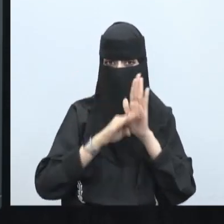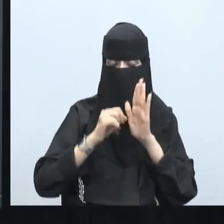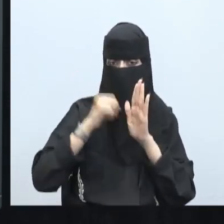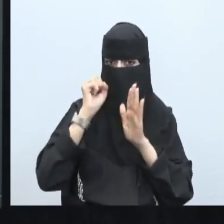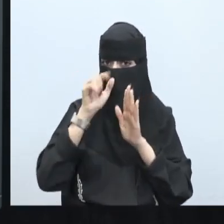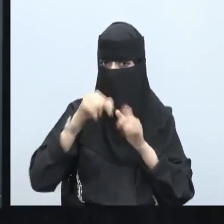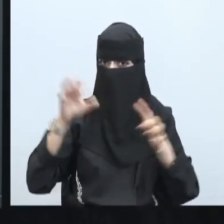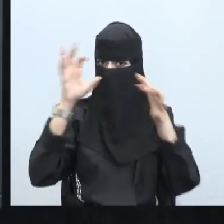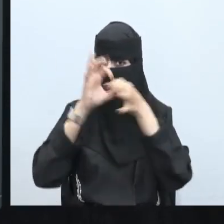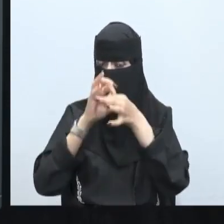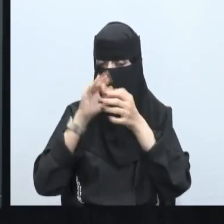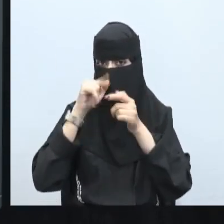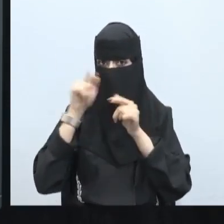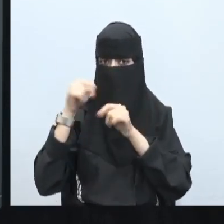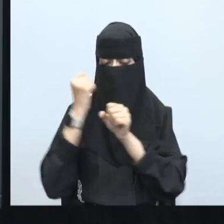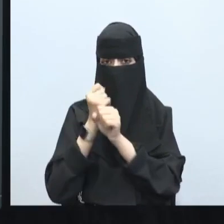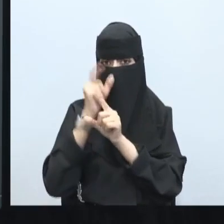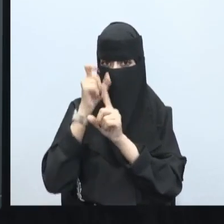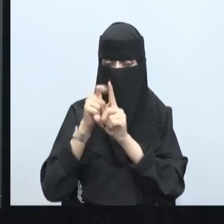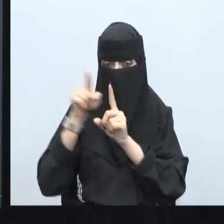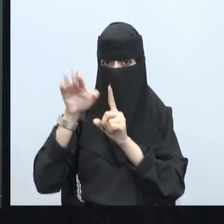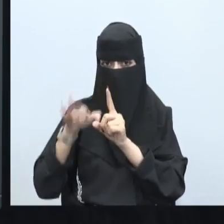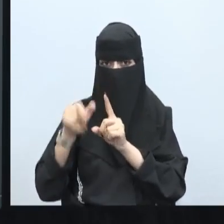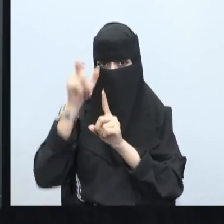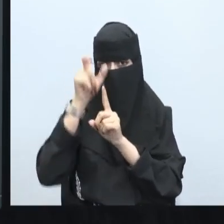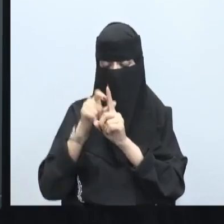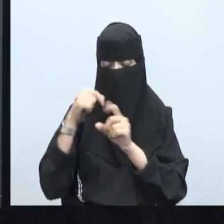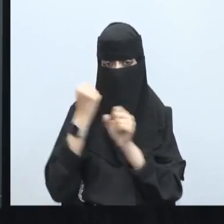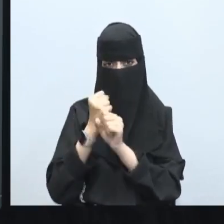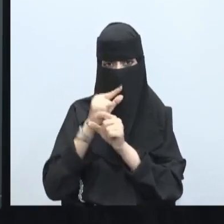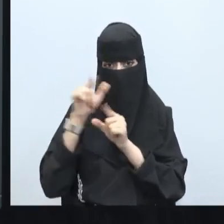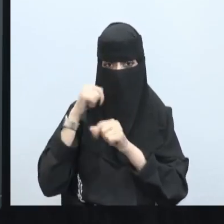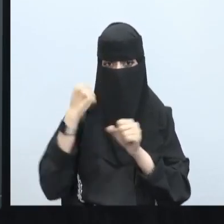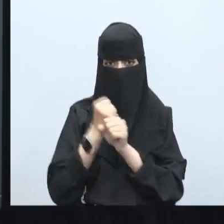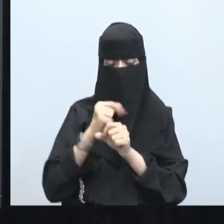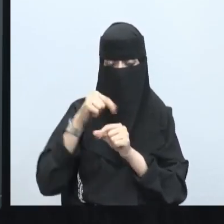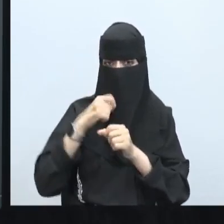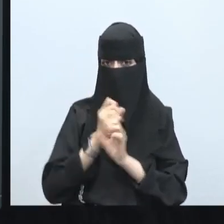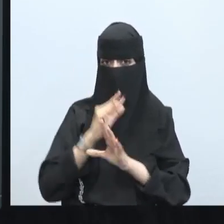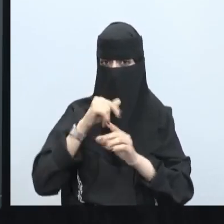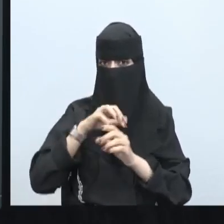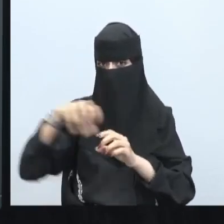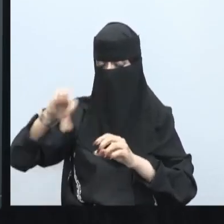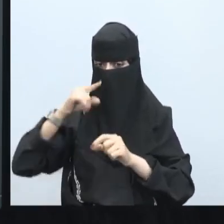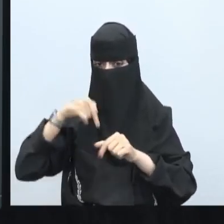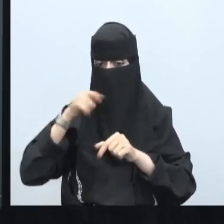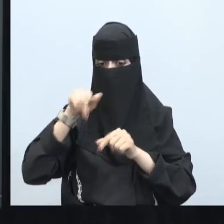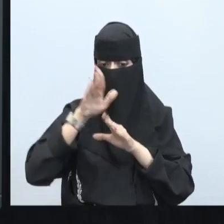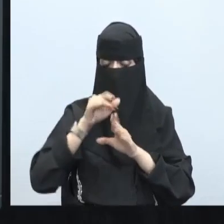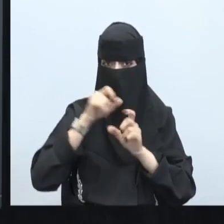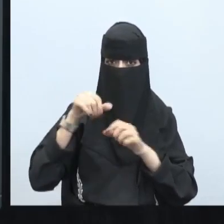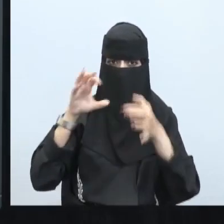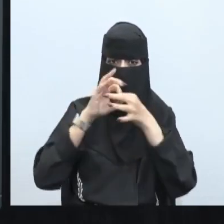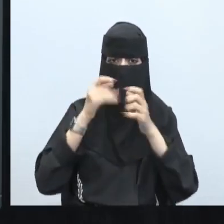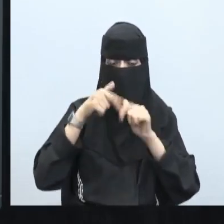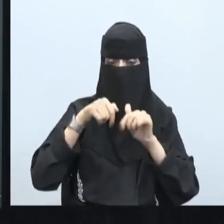معينه يربط الموظف او هذا الشخص الذي يعمل بعمل حر وهو مستقل لا يتبع هذه المنظمه وانما